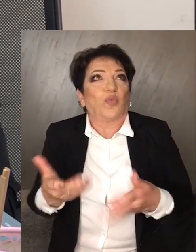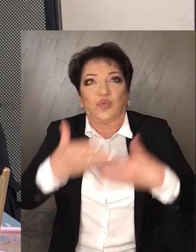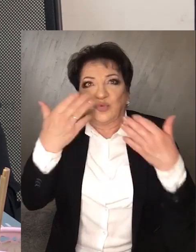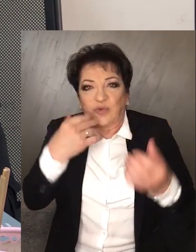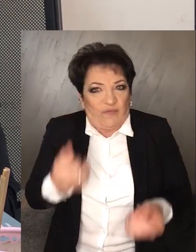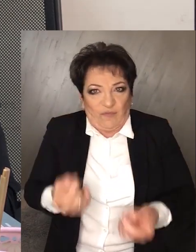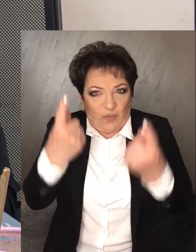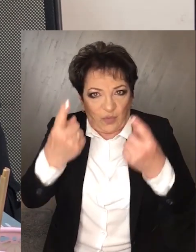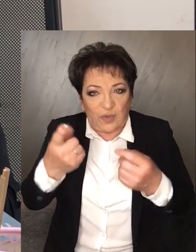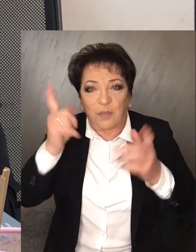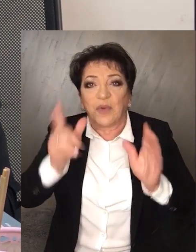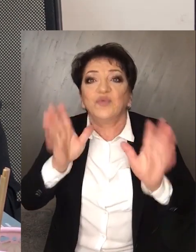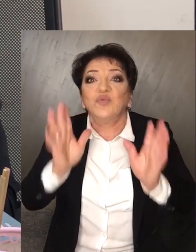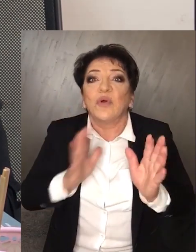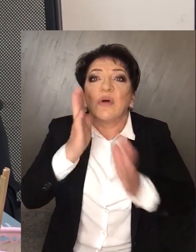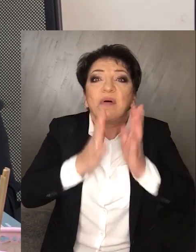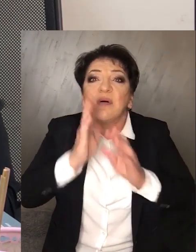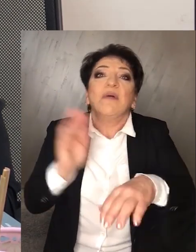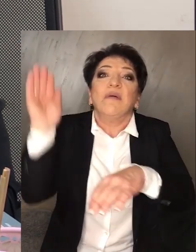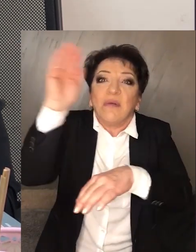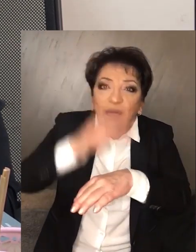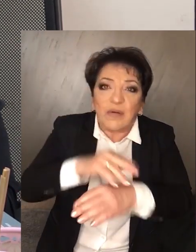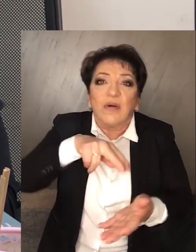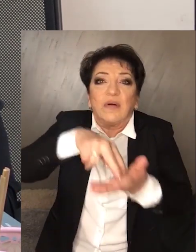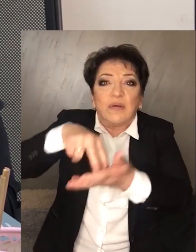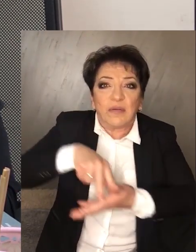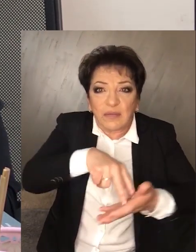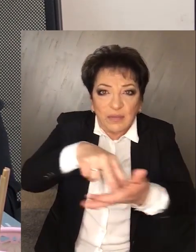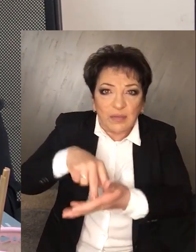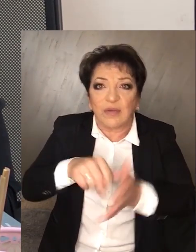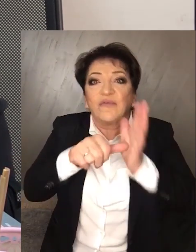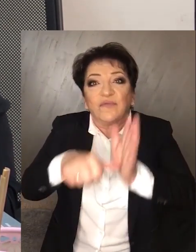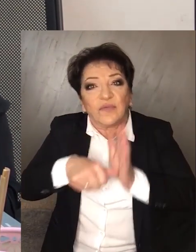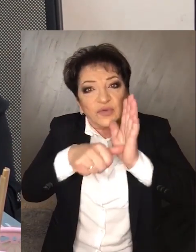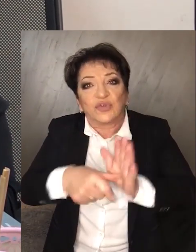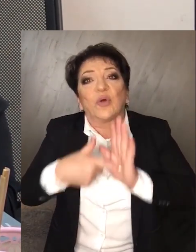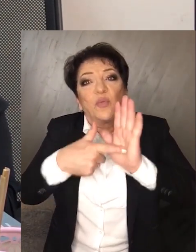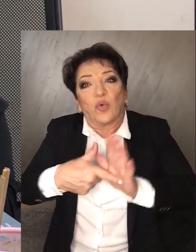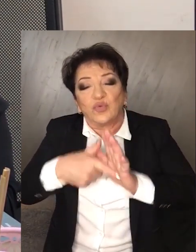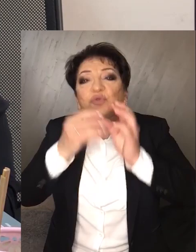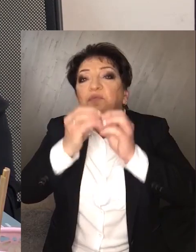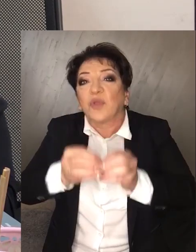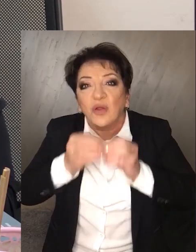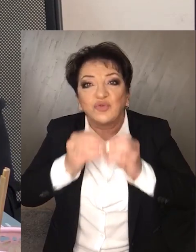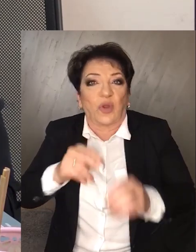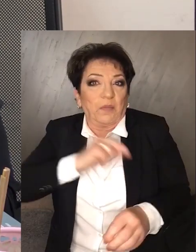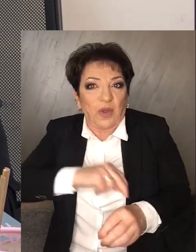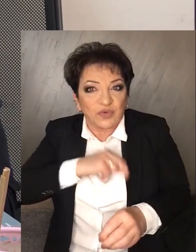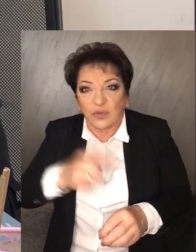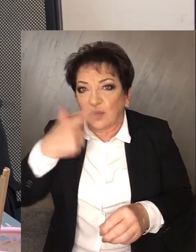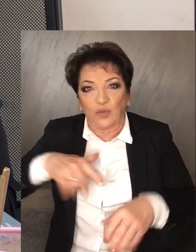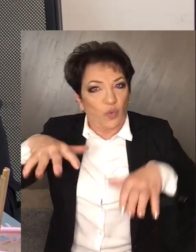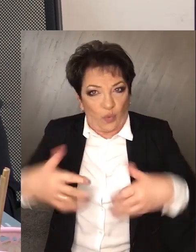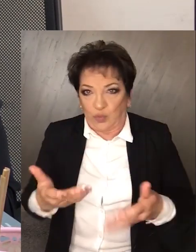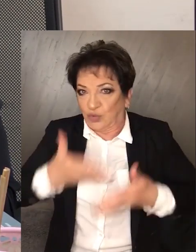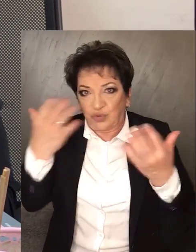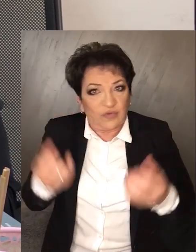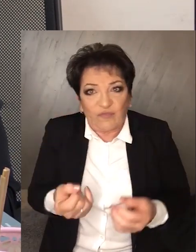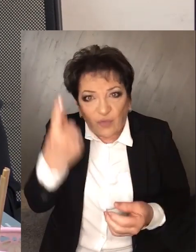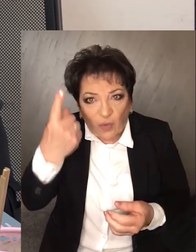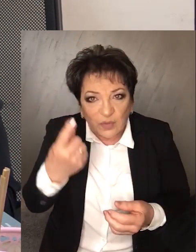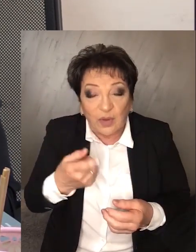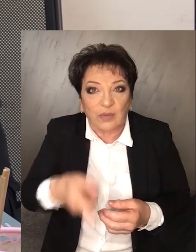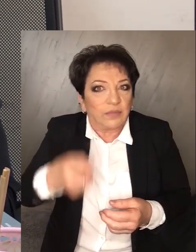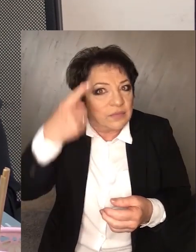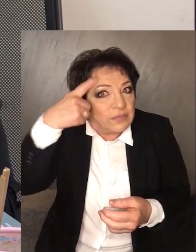եղել է ժամանակ, որ ես ինքս էլ փաստել եմ, թե ոնց թե ես չեմ հոգնում։ Ոնց կարելի է այսքան ոտքի վրա աշխատել 6 ժամ,